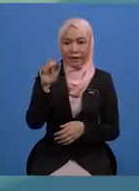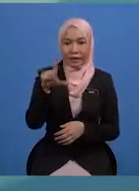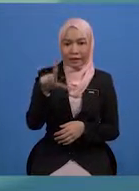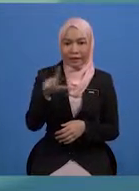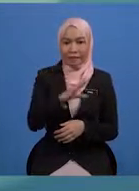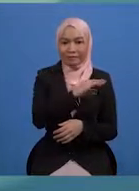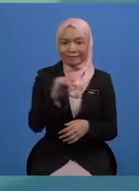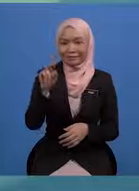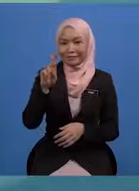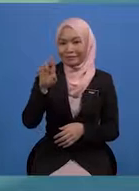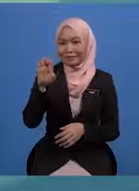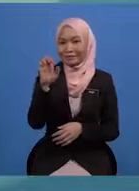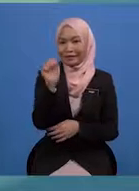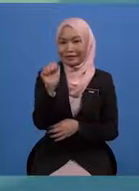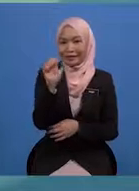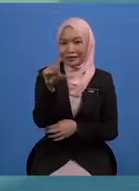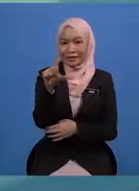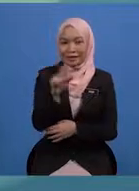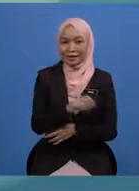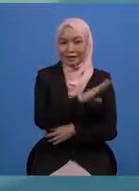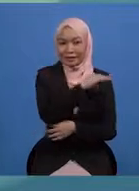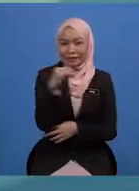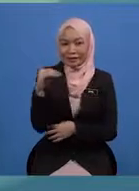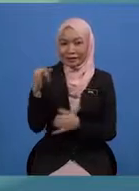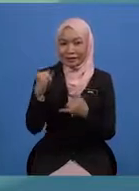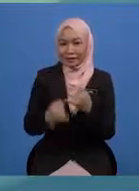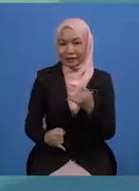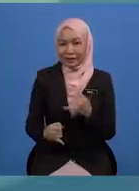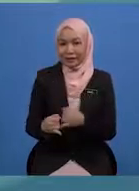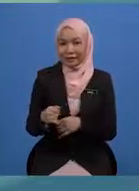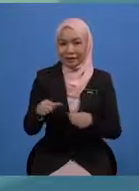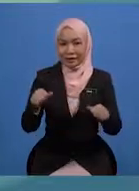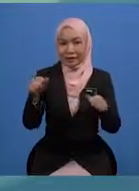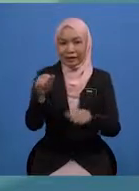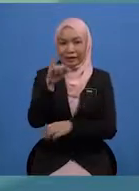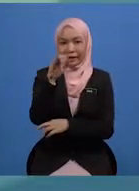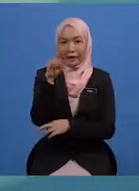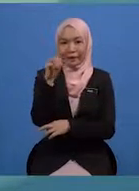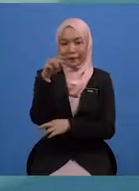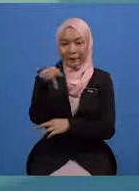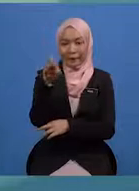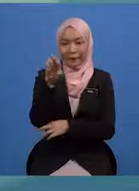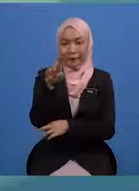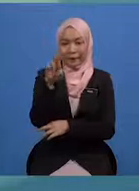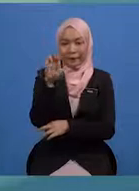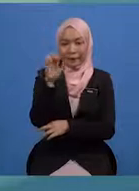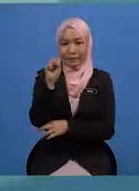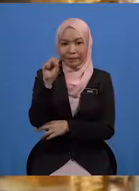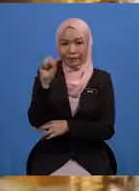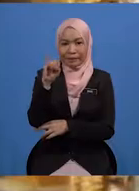aliran Realism, dan akhir sekali, aliran Impressionism.